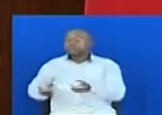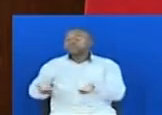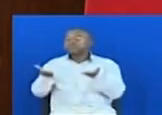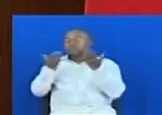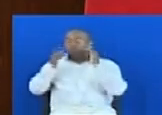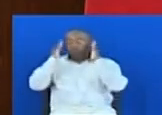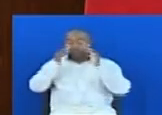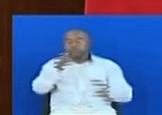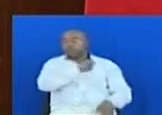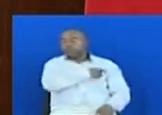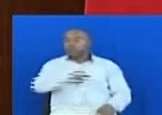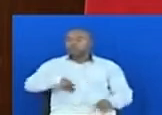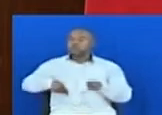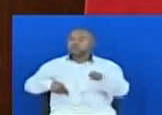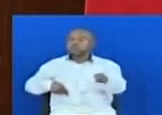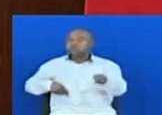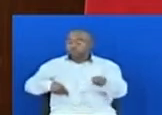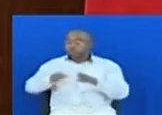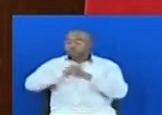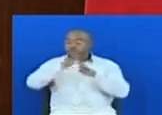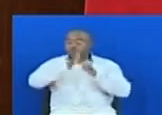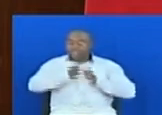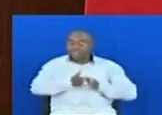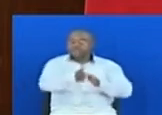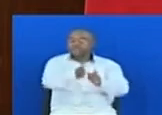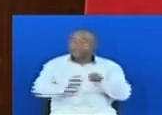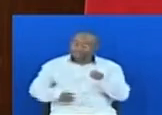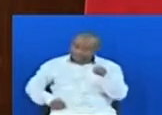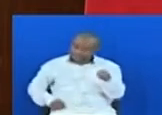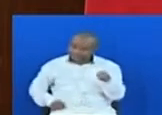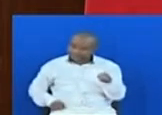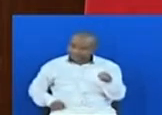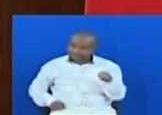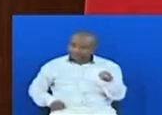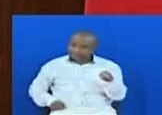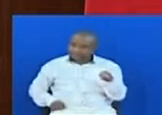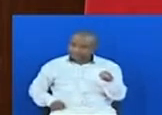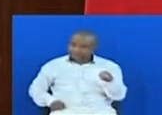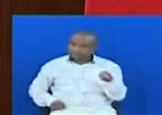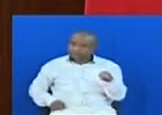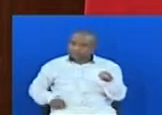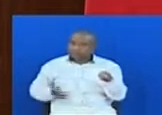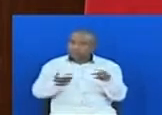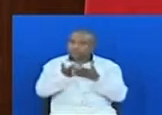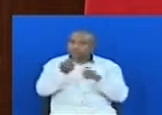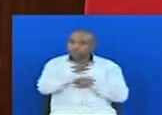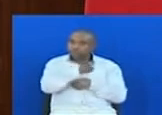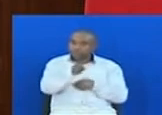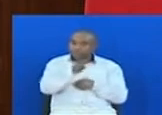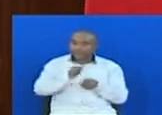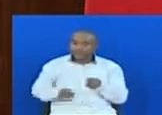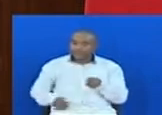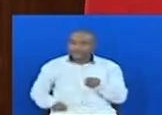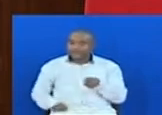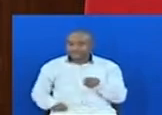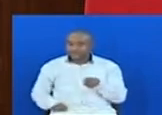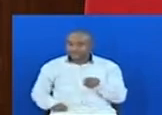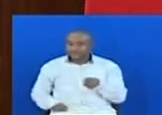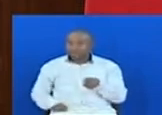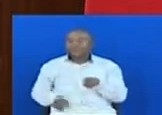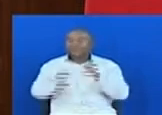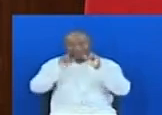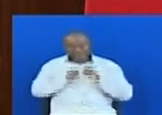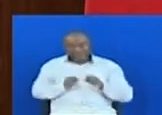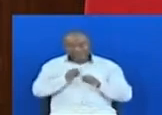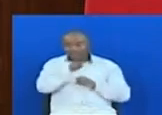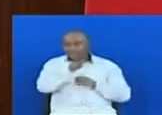Mheshimiwa Rais kuchukua approach hii, kwa sababu kuna means na mechanism ya kuendelea bila ya kuchukua